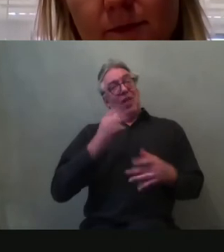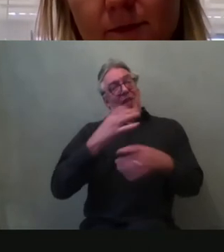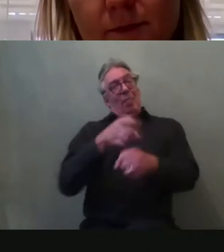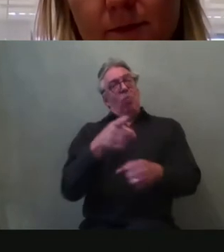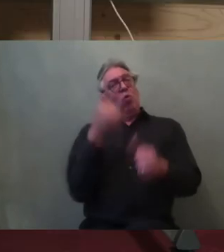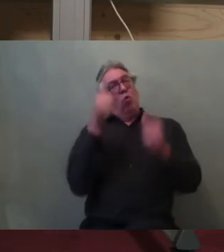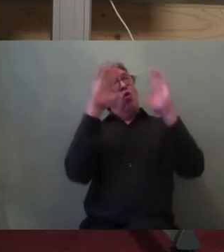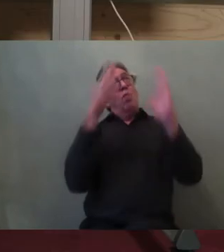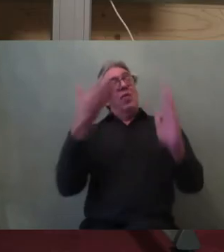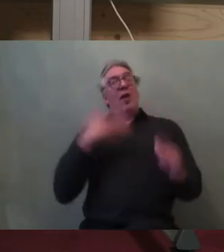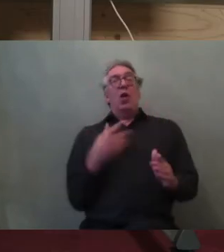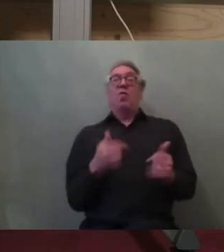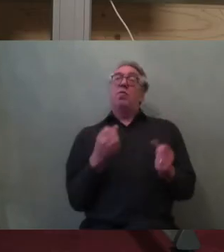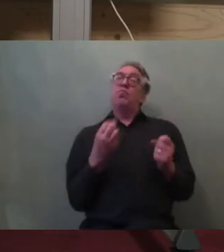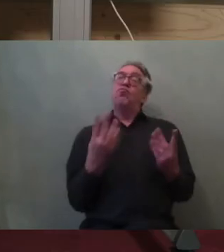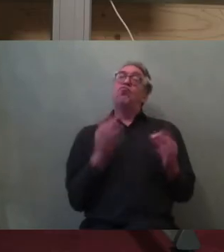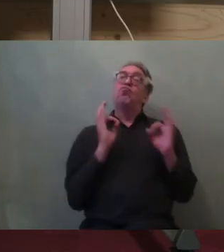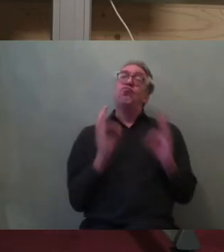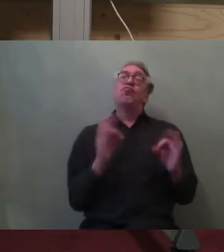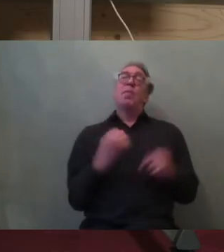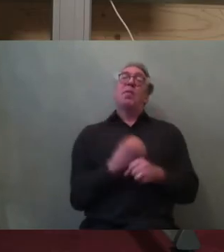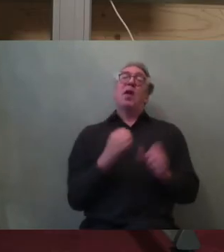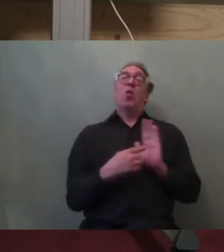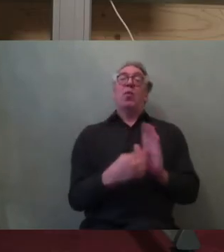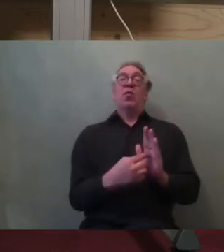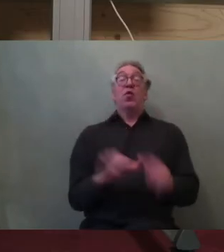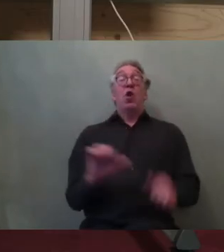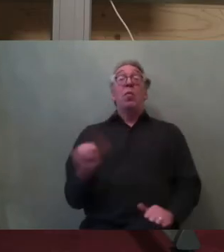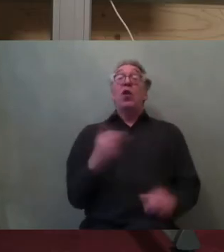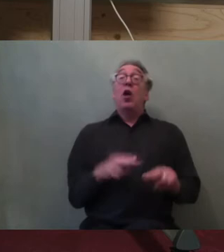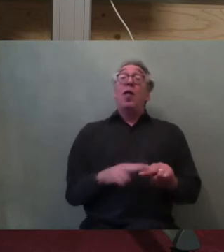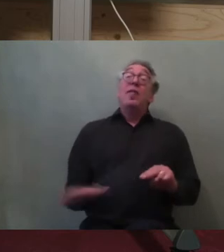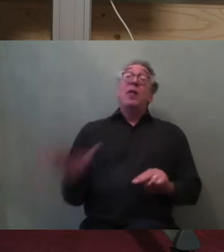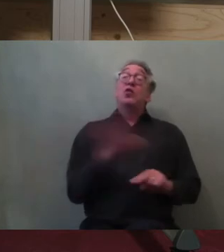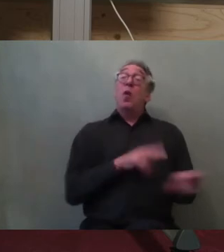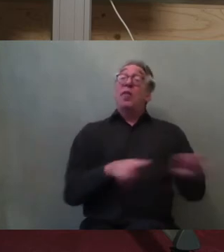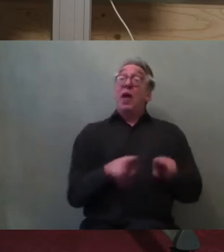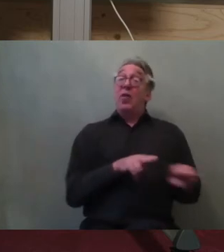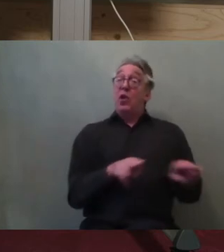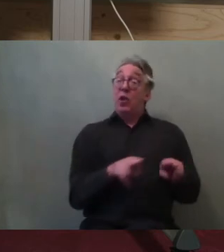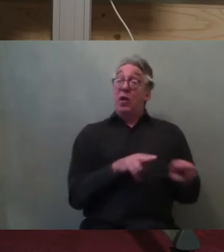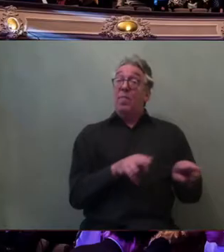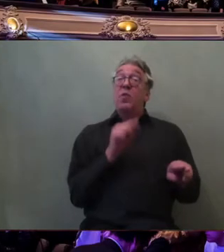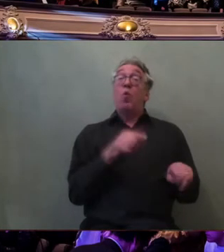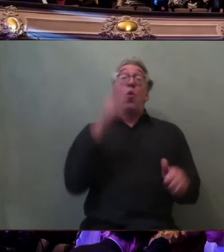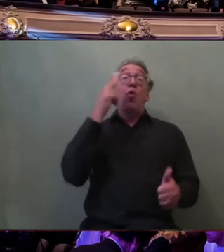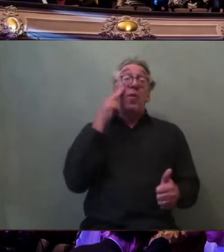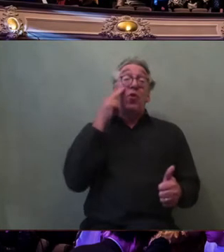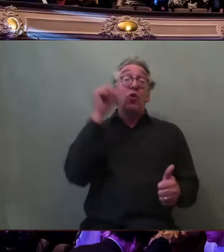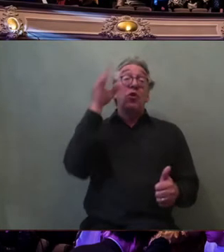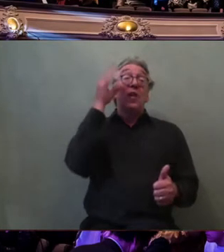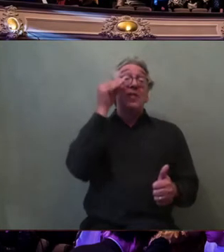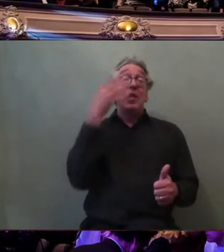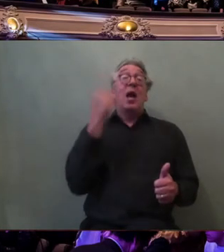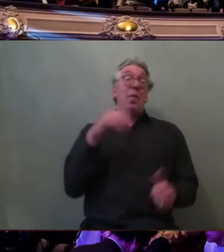praktijkvoorbeelden. Ik ga starten bij het Nationale Theater. Zij bieden voor blinden en slechtzienden audiodescriptie en